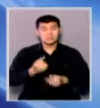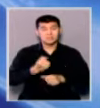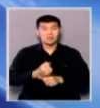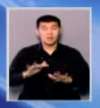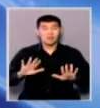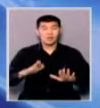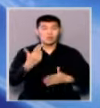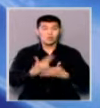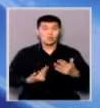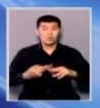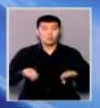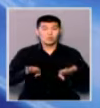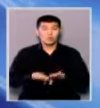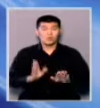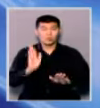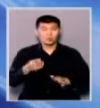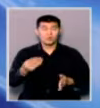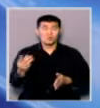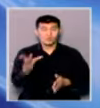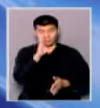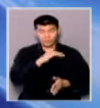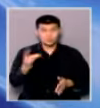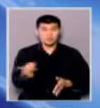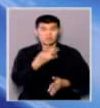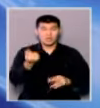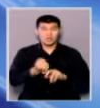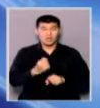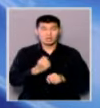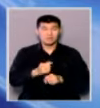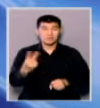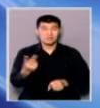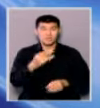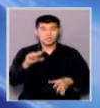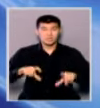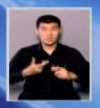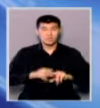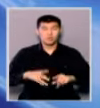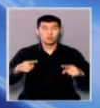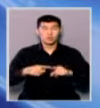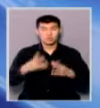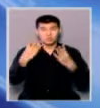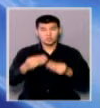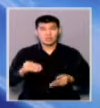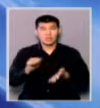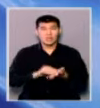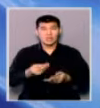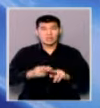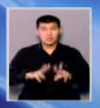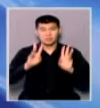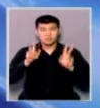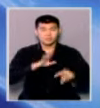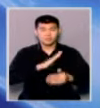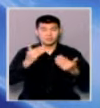случае провала на ЕНТ им предоставлена возможность пересдачи, однако точные сроки пересдачи не были